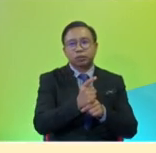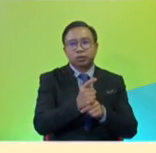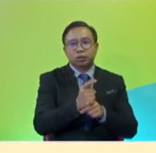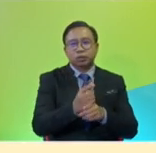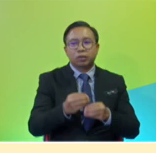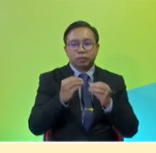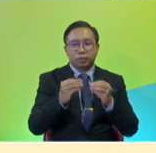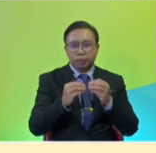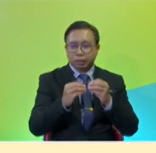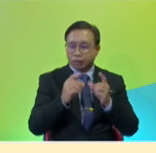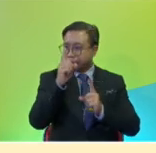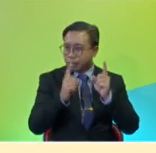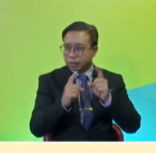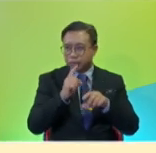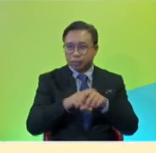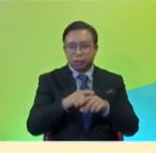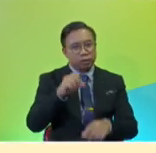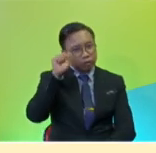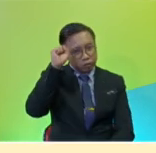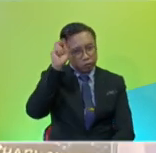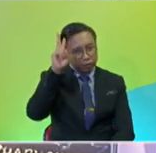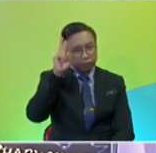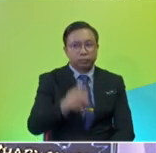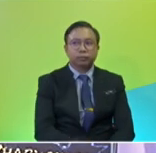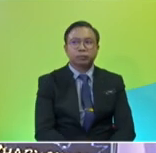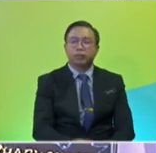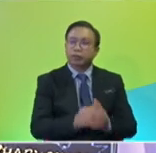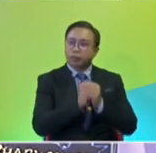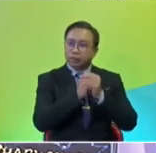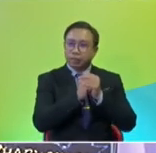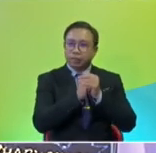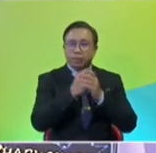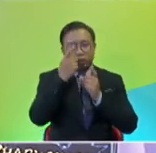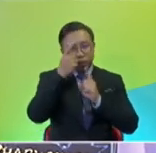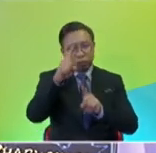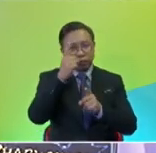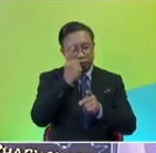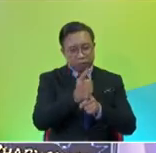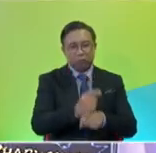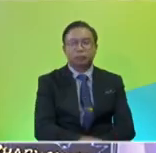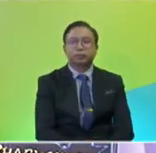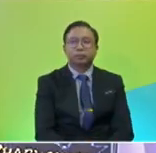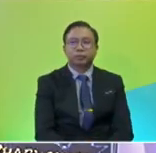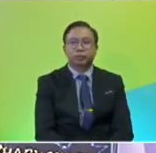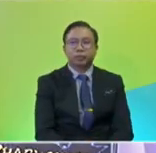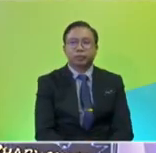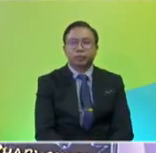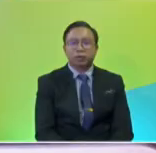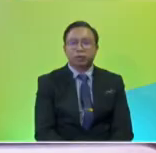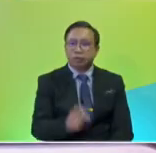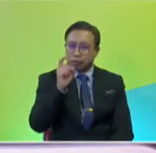bagi bintang kepada Sherwin. Sherwin, tanya. Jawapan tepat sekali. Jadi kita